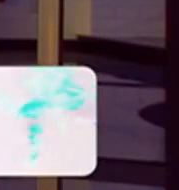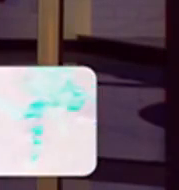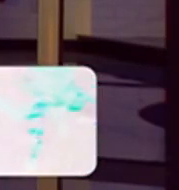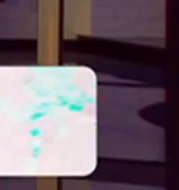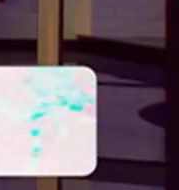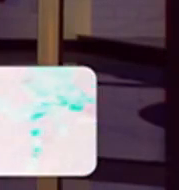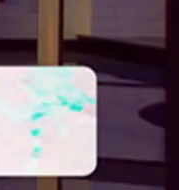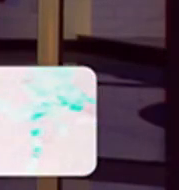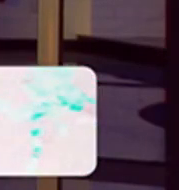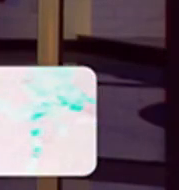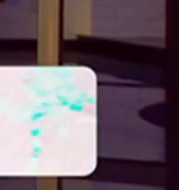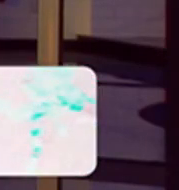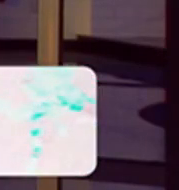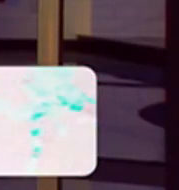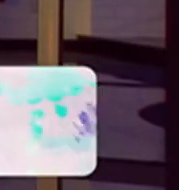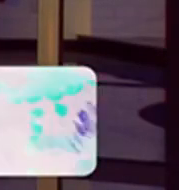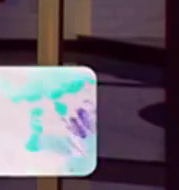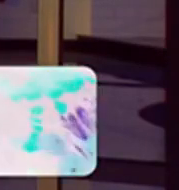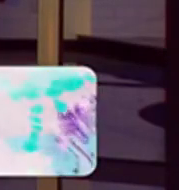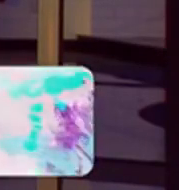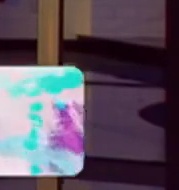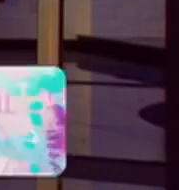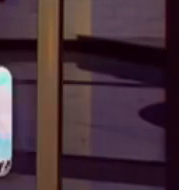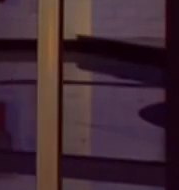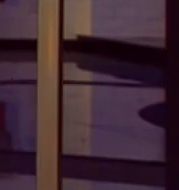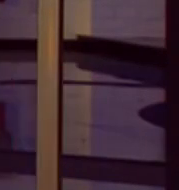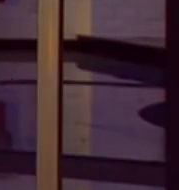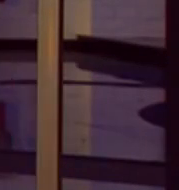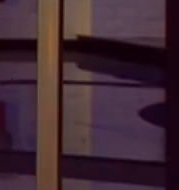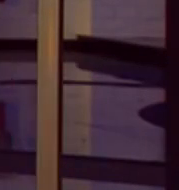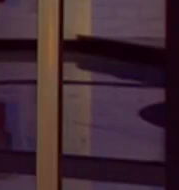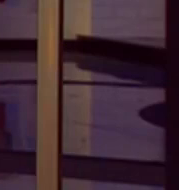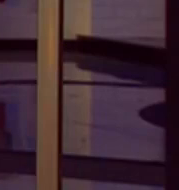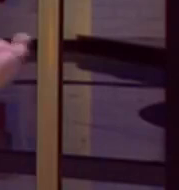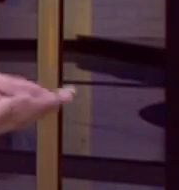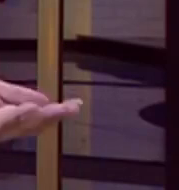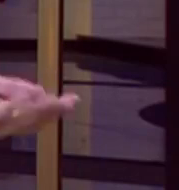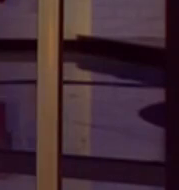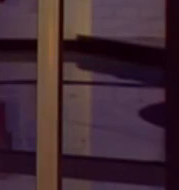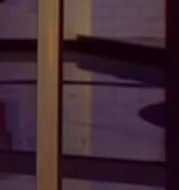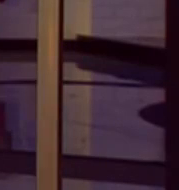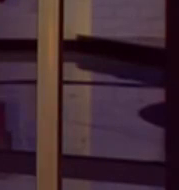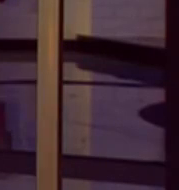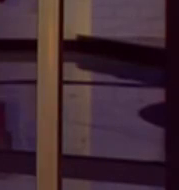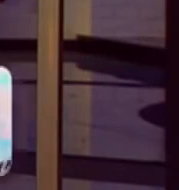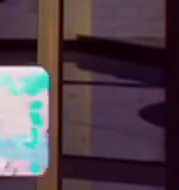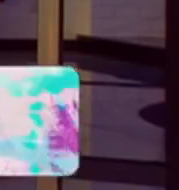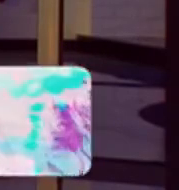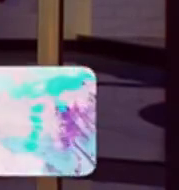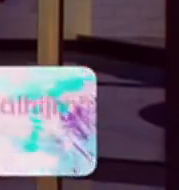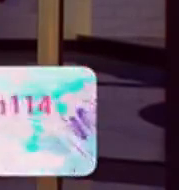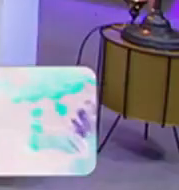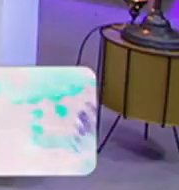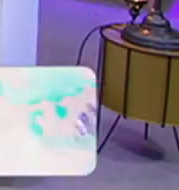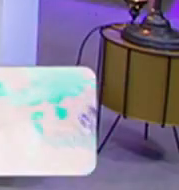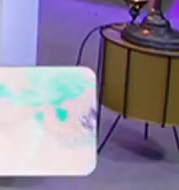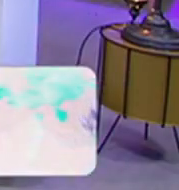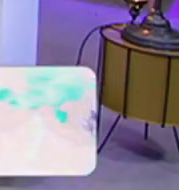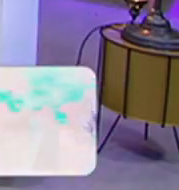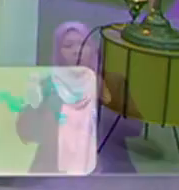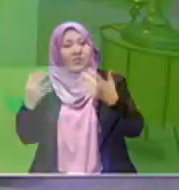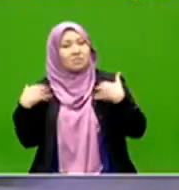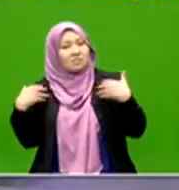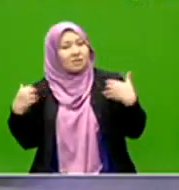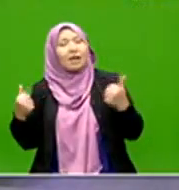Aidil Adha pada 10 Zulhijjah pada hari ini. Kita bersama Ustaz Tarmizi Abdul Rahman. Apa khabar Ustaz? Alhamdulillah Ustaz, fadhil sihat ya.